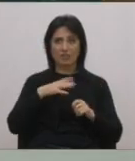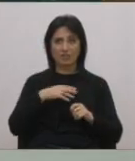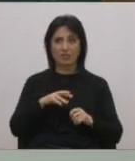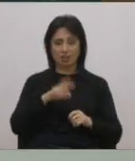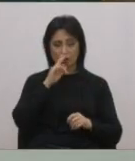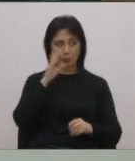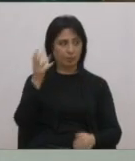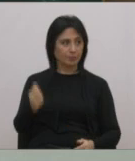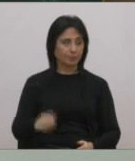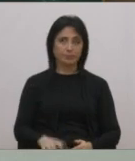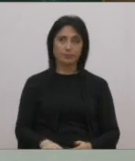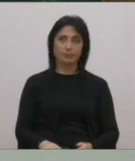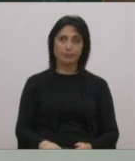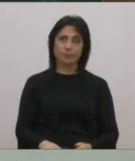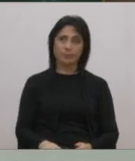Შეცდომა.